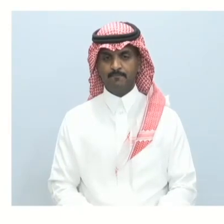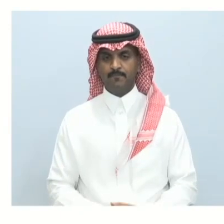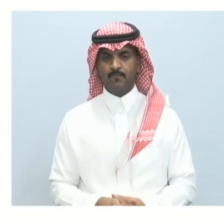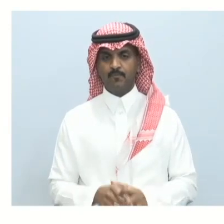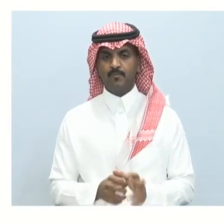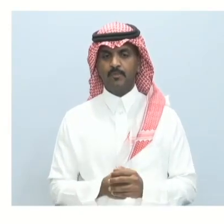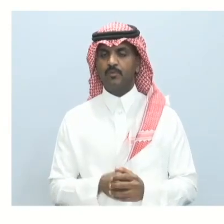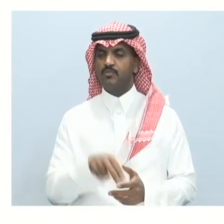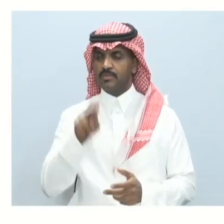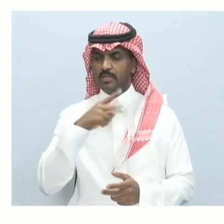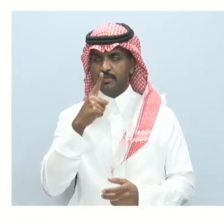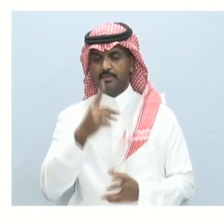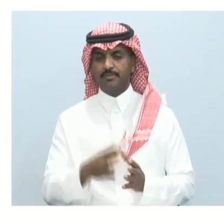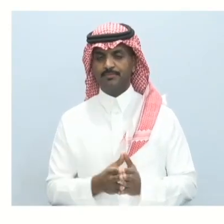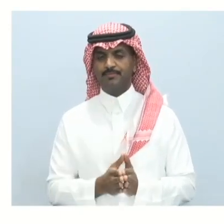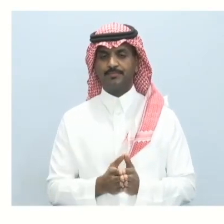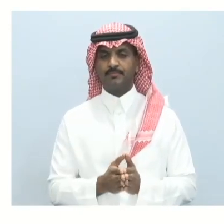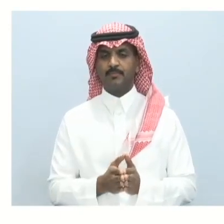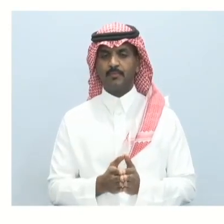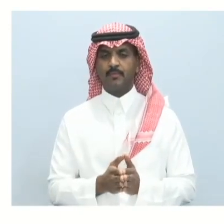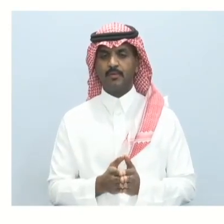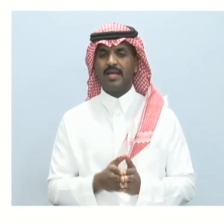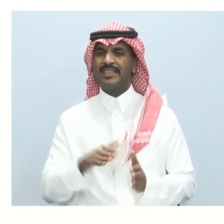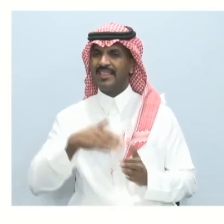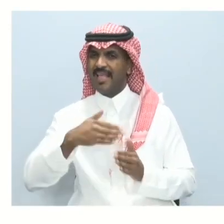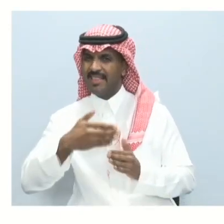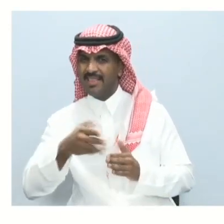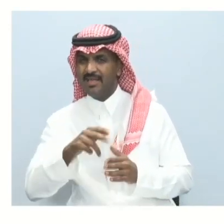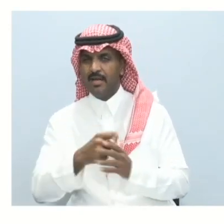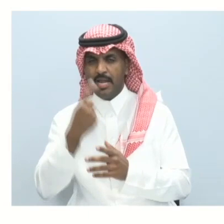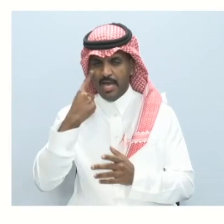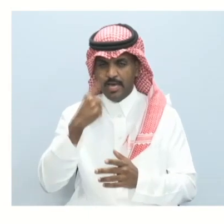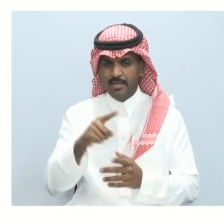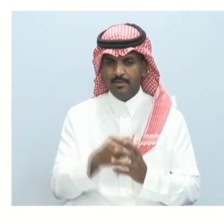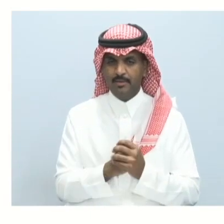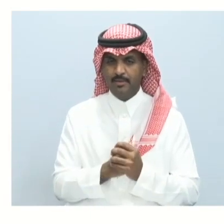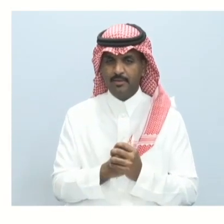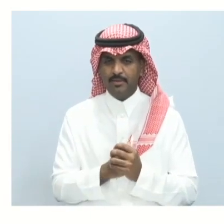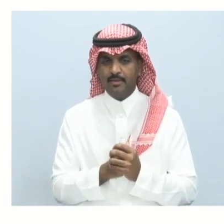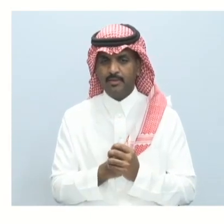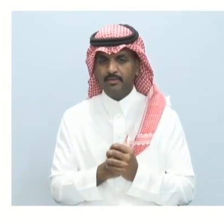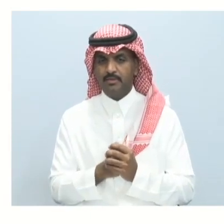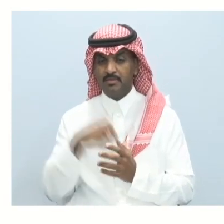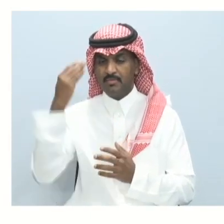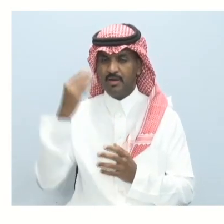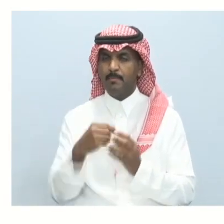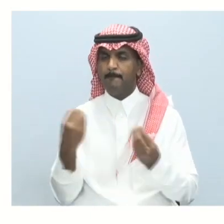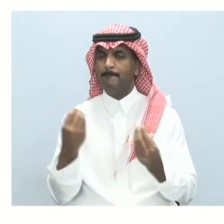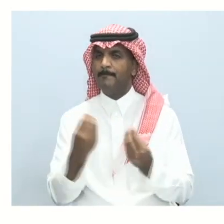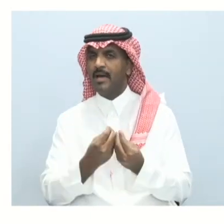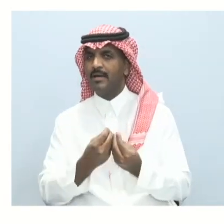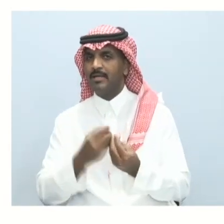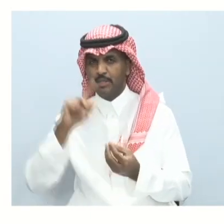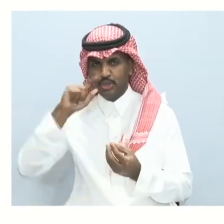مسائله باذن الله تعالى هنا تتعثر الحياه ايها الطلاب او تتعثر حياه المراه مع